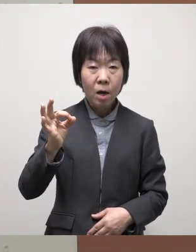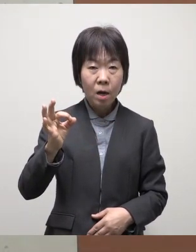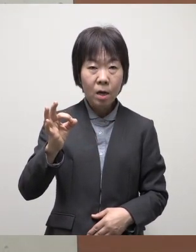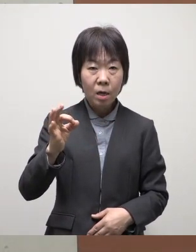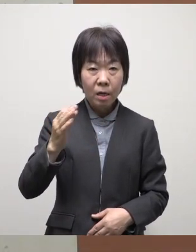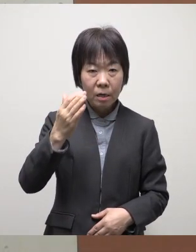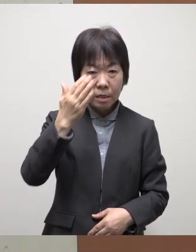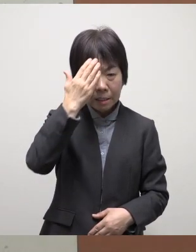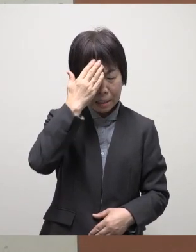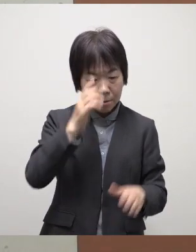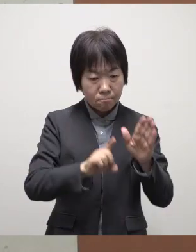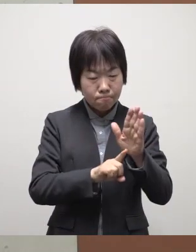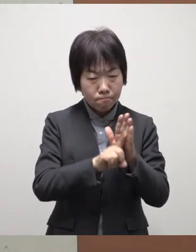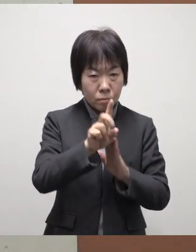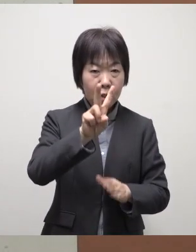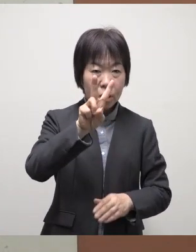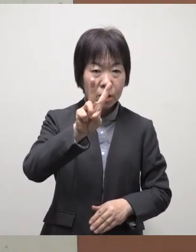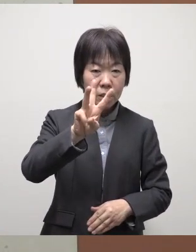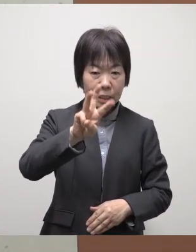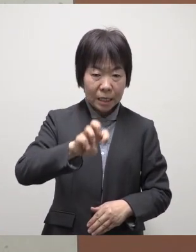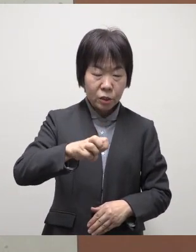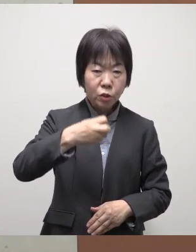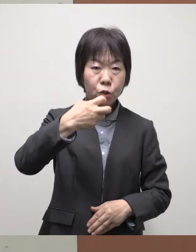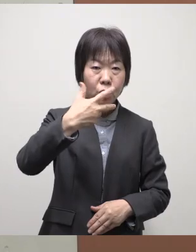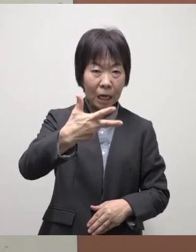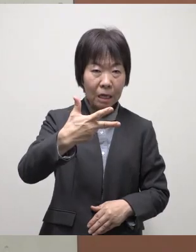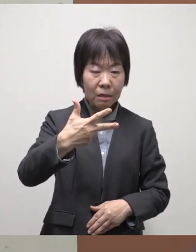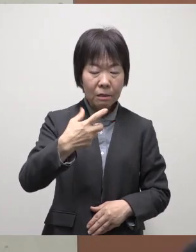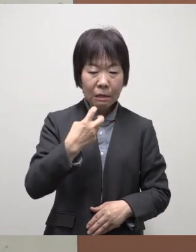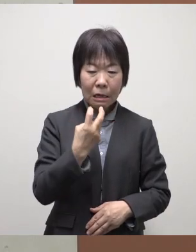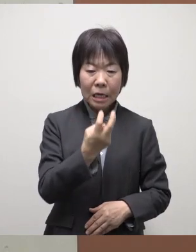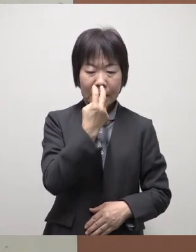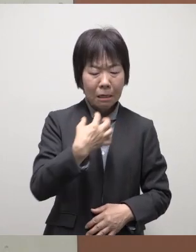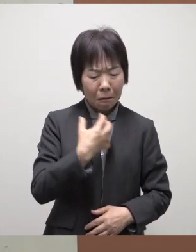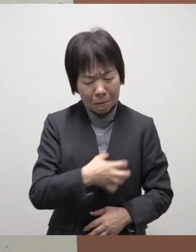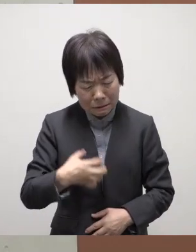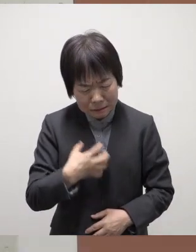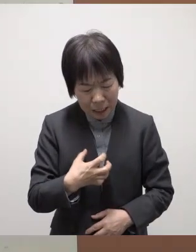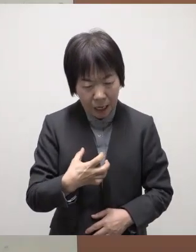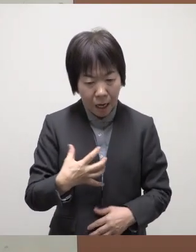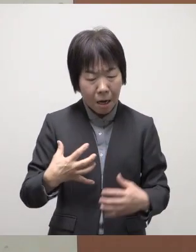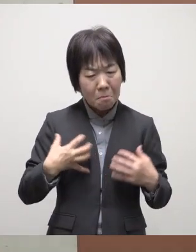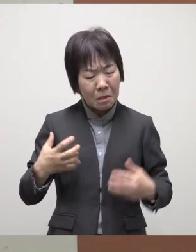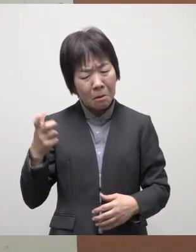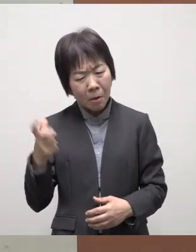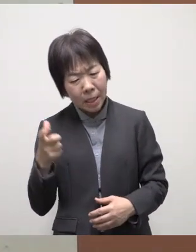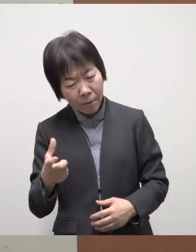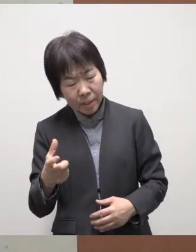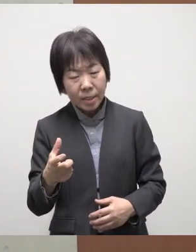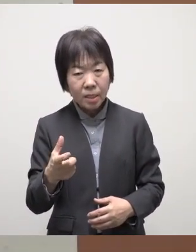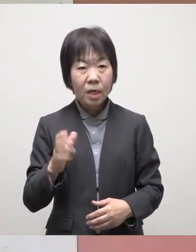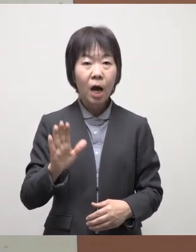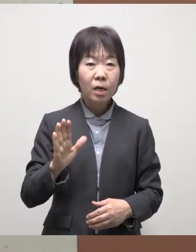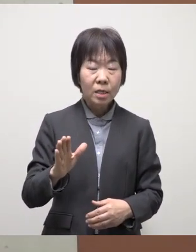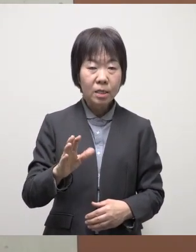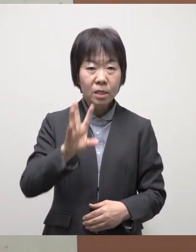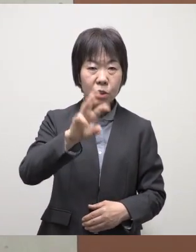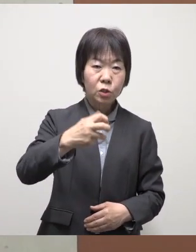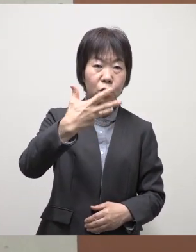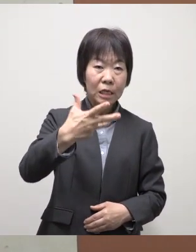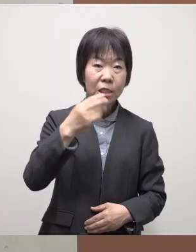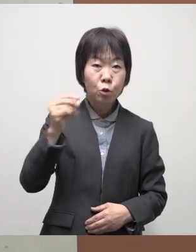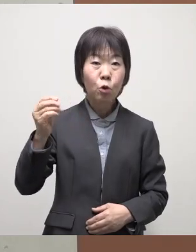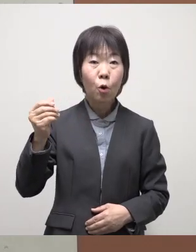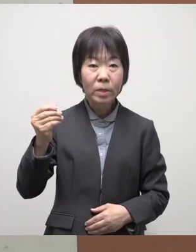体温37度で息苦しさと軽い胸の痛みがあり28日